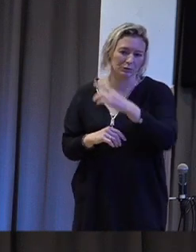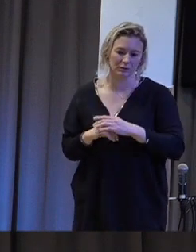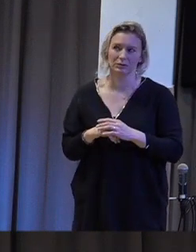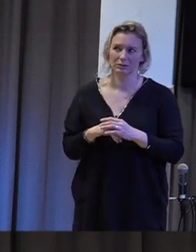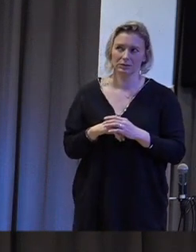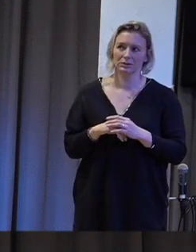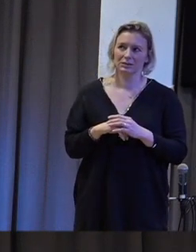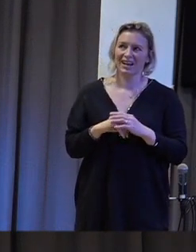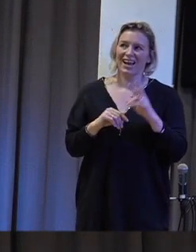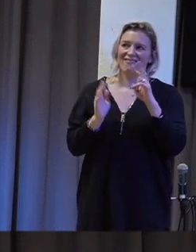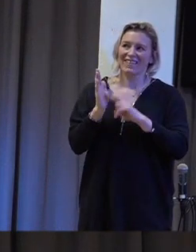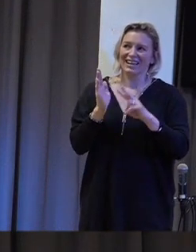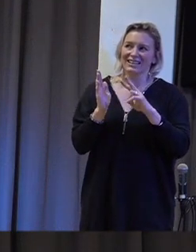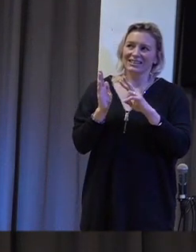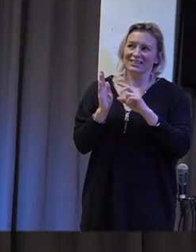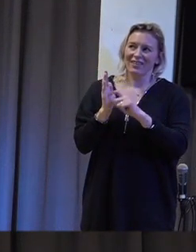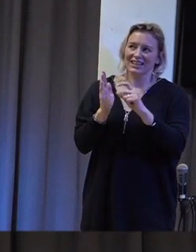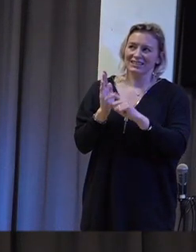Verset 6.